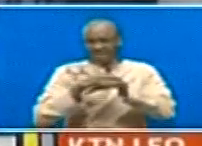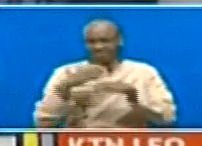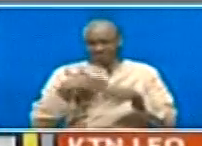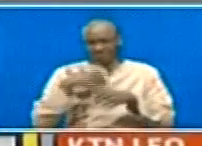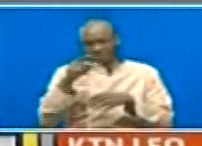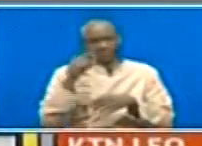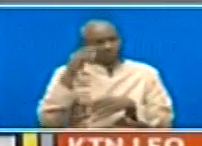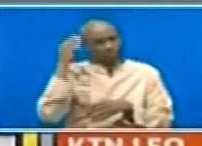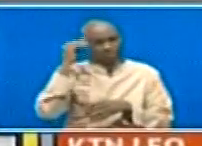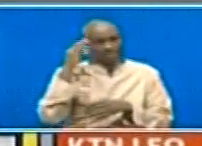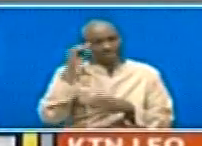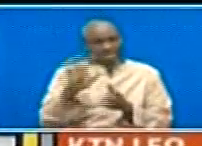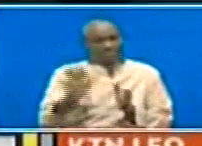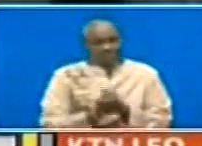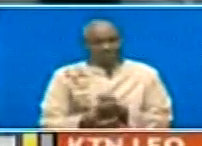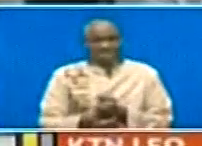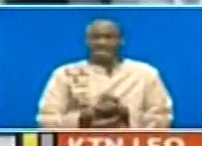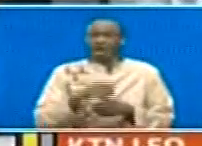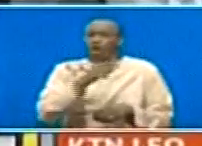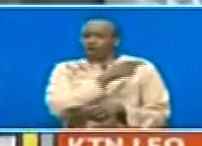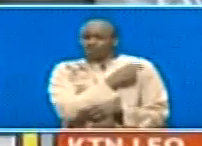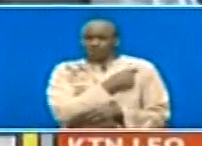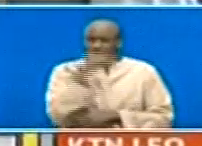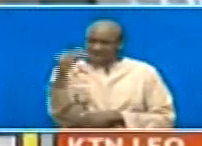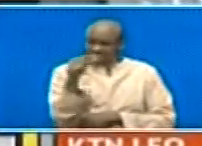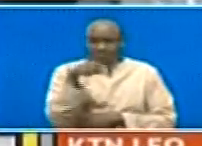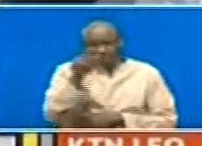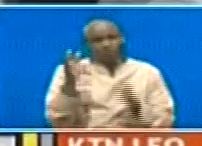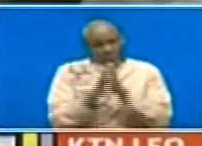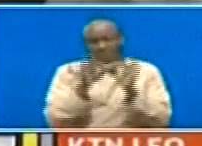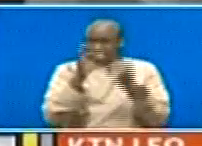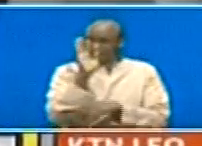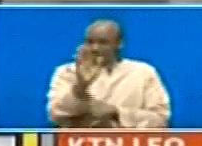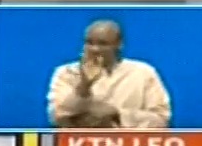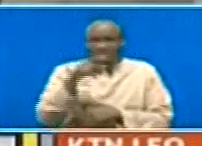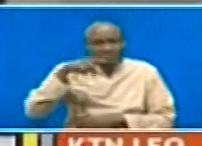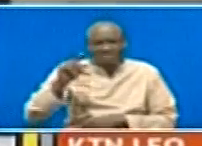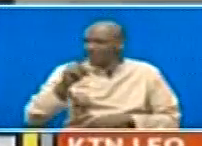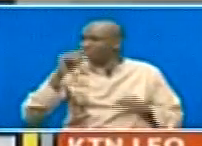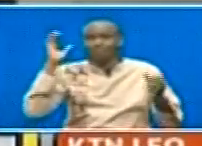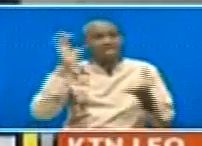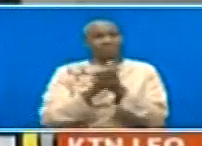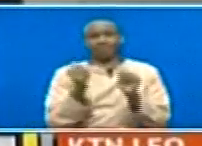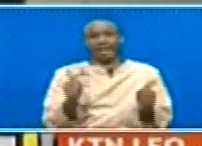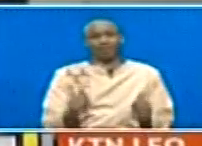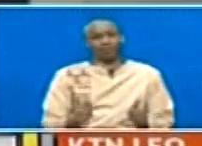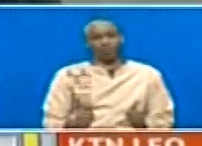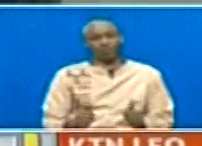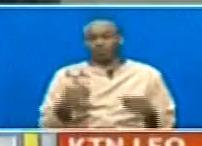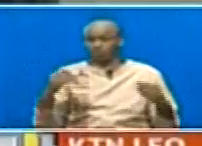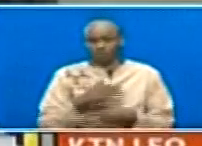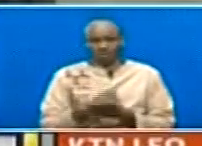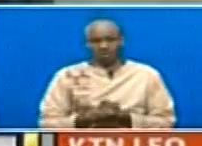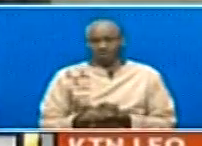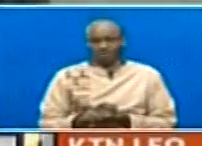Africans, hawa wenye si wa Somali. Mwenye hospitali ya Garissa anazungumza na familia yake ambayo bado hawakuamini kheri njema.